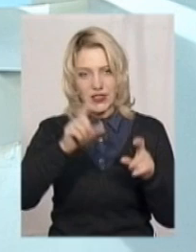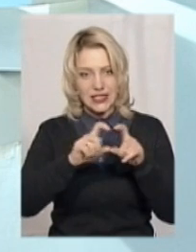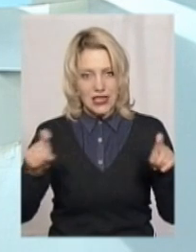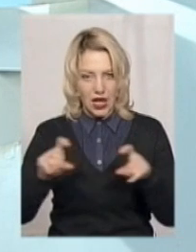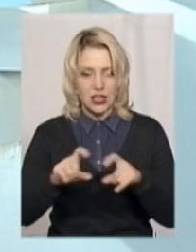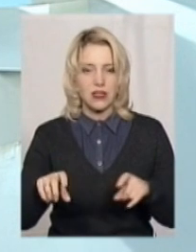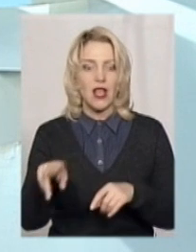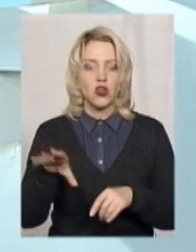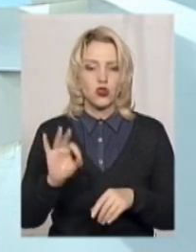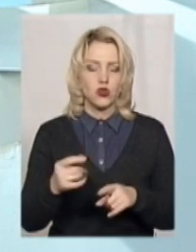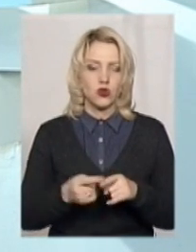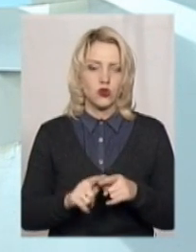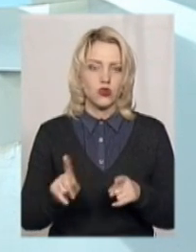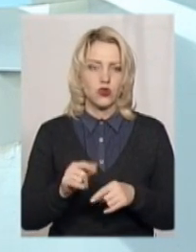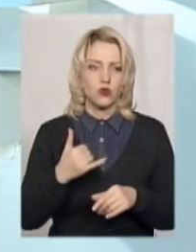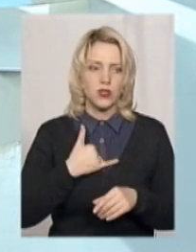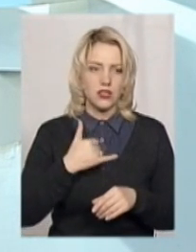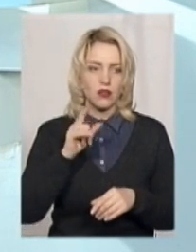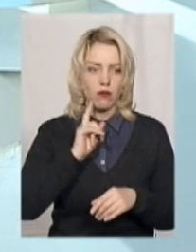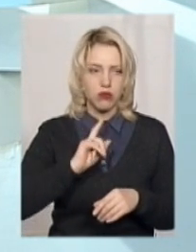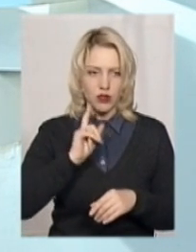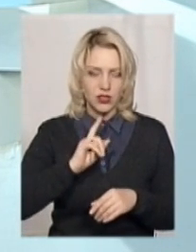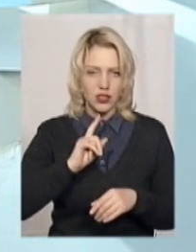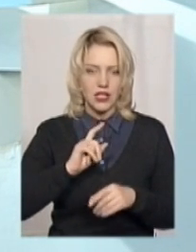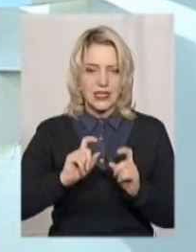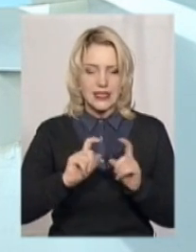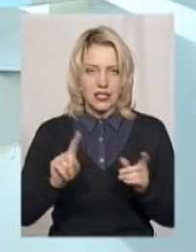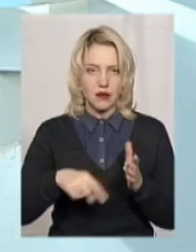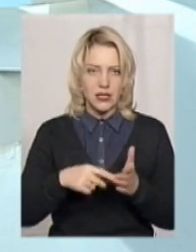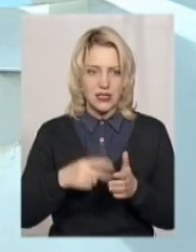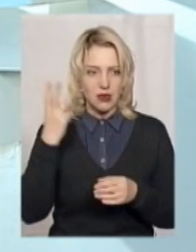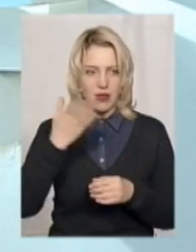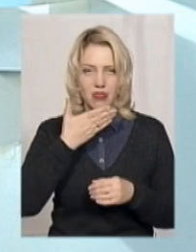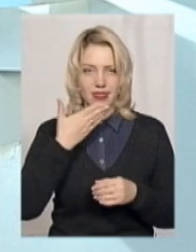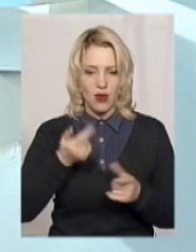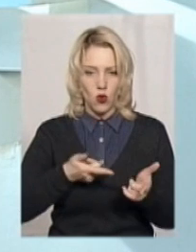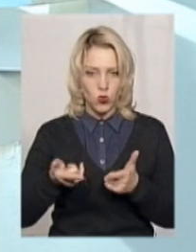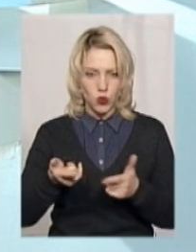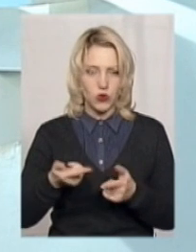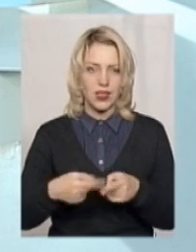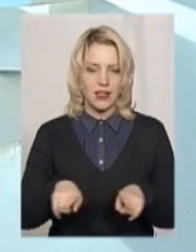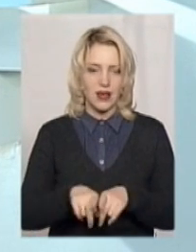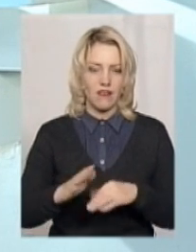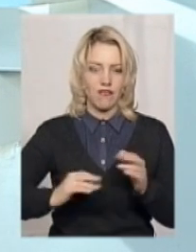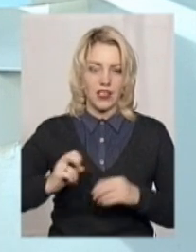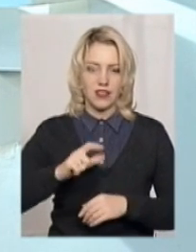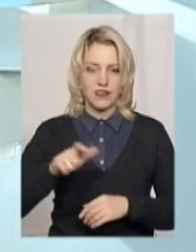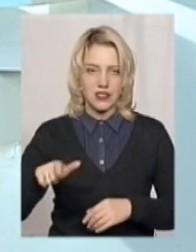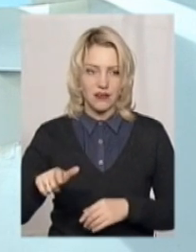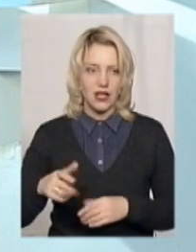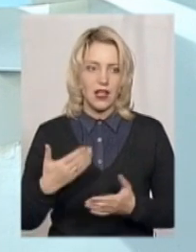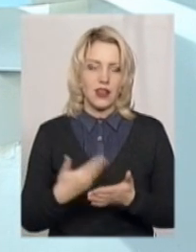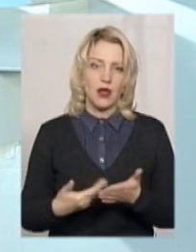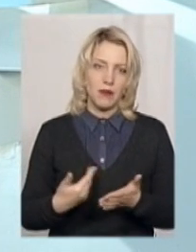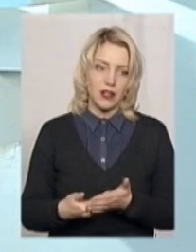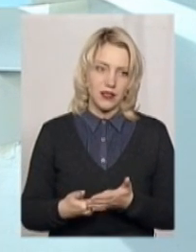А щодо того, що у нас поки заклади міста Хмельницького не готують таких фахівців,